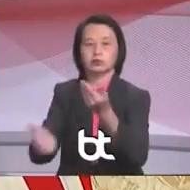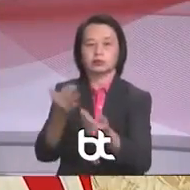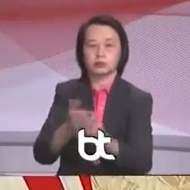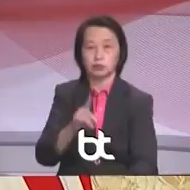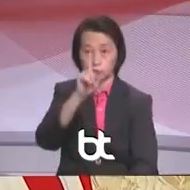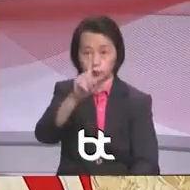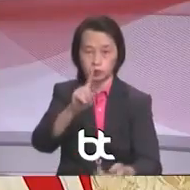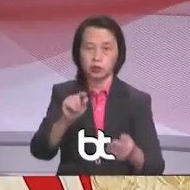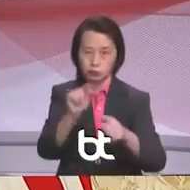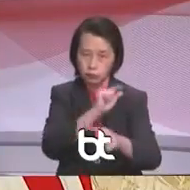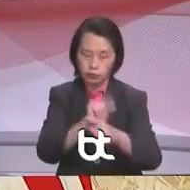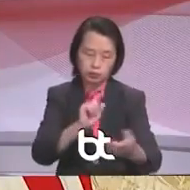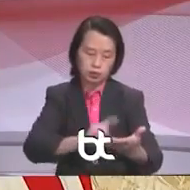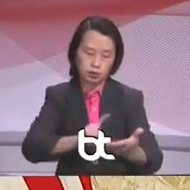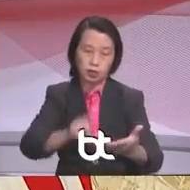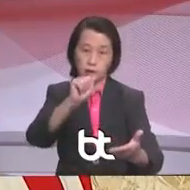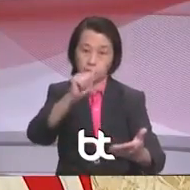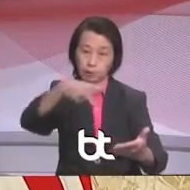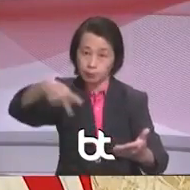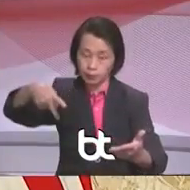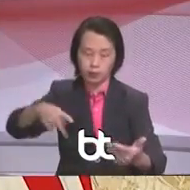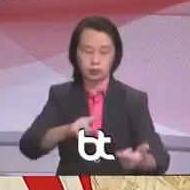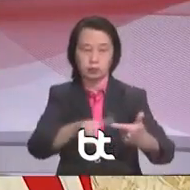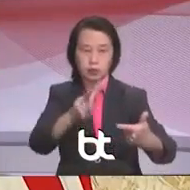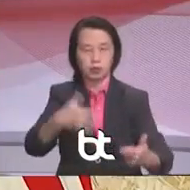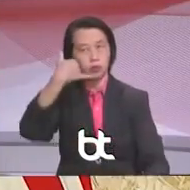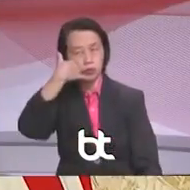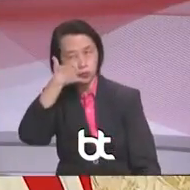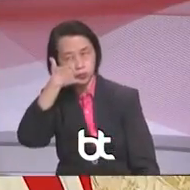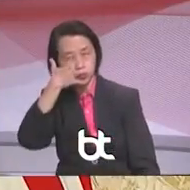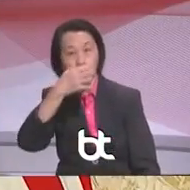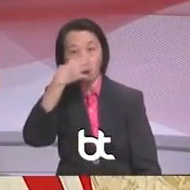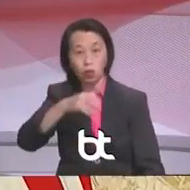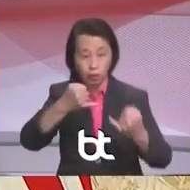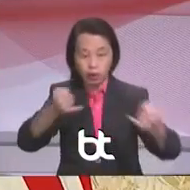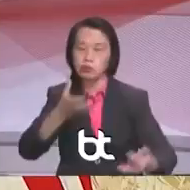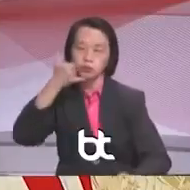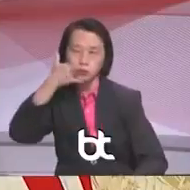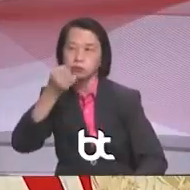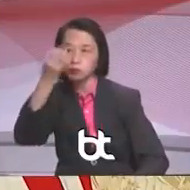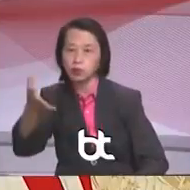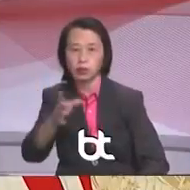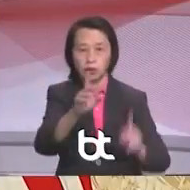pertama, aplikasi MySejahtera. Yang kedua, telefon saja kepada hotline